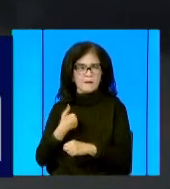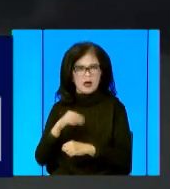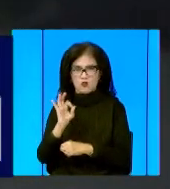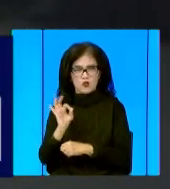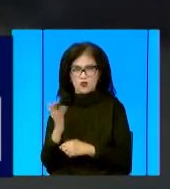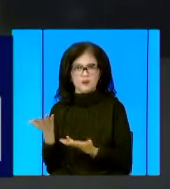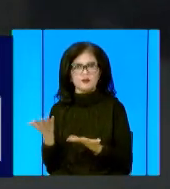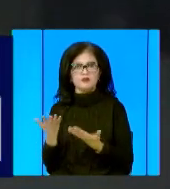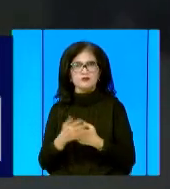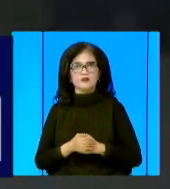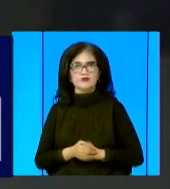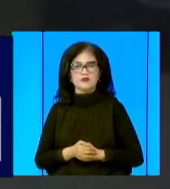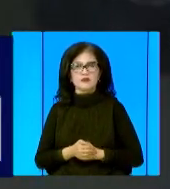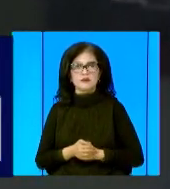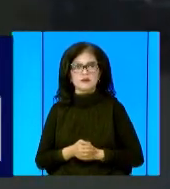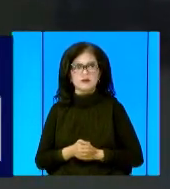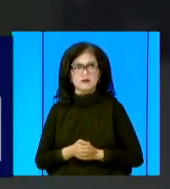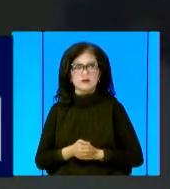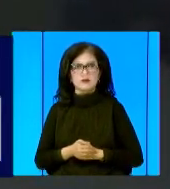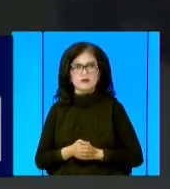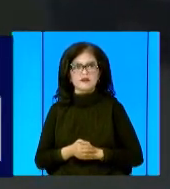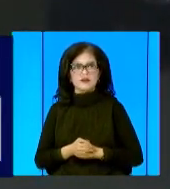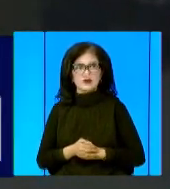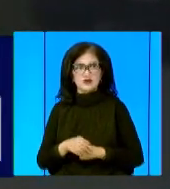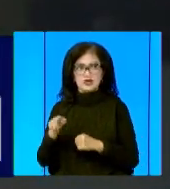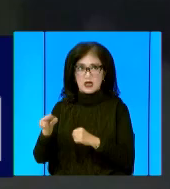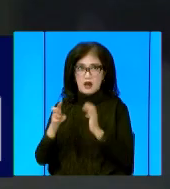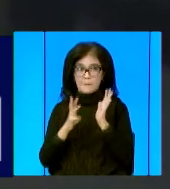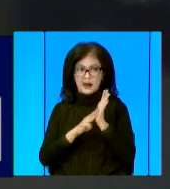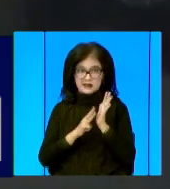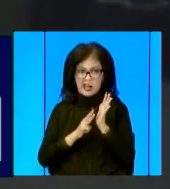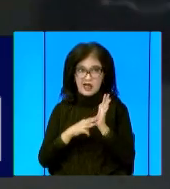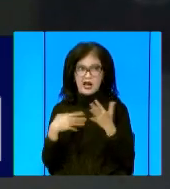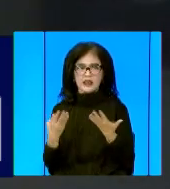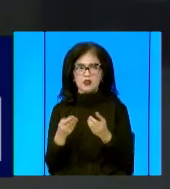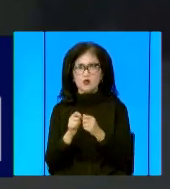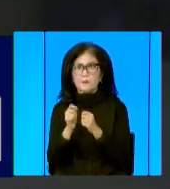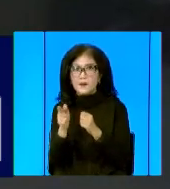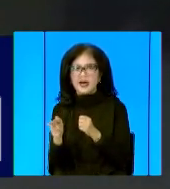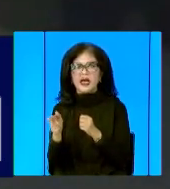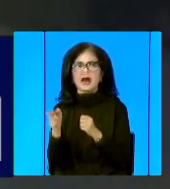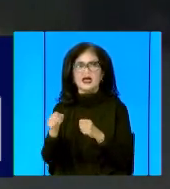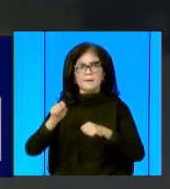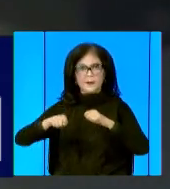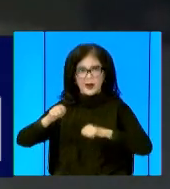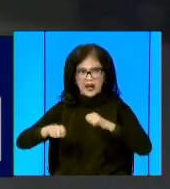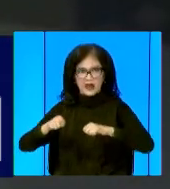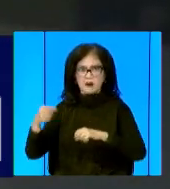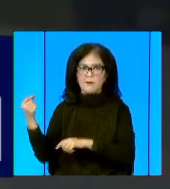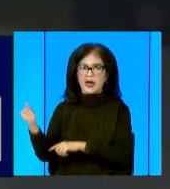dari pihak Buyan Watonnya karena masalah pembiayaan administrasinya karena belum lunas,